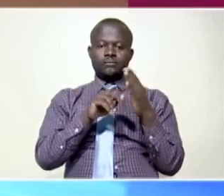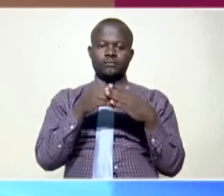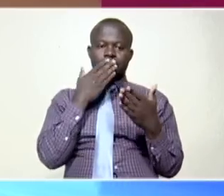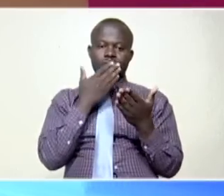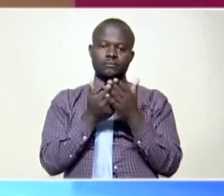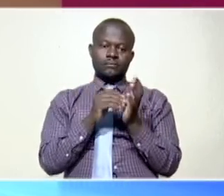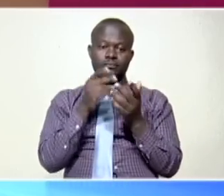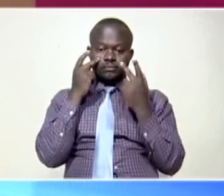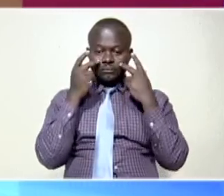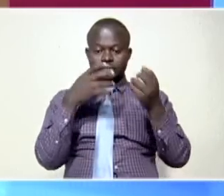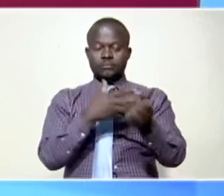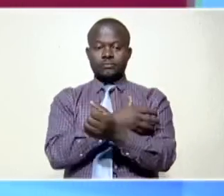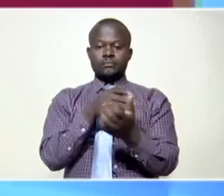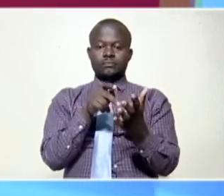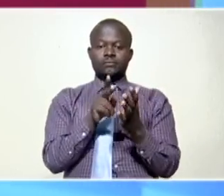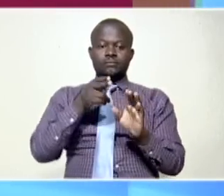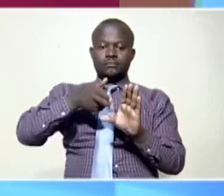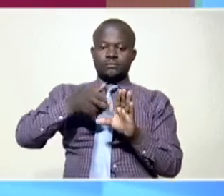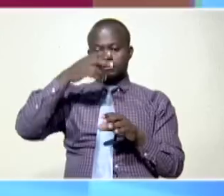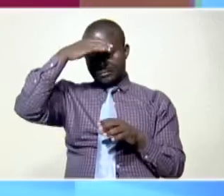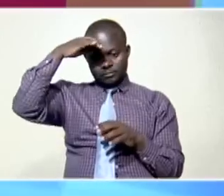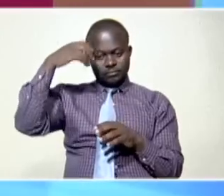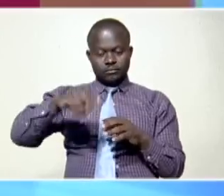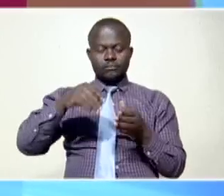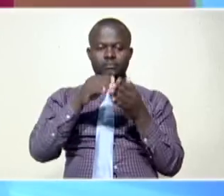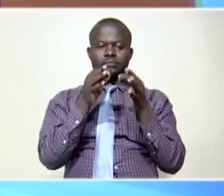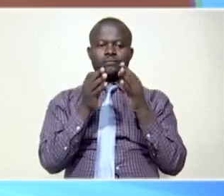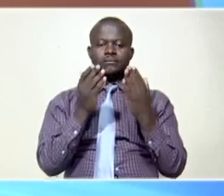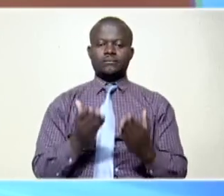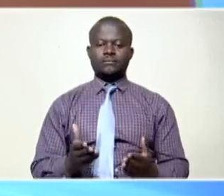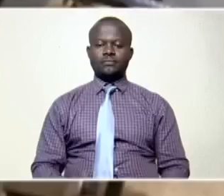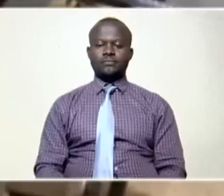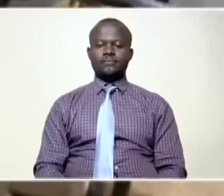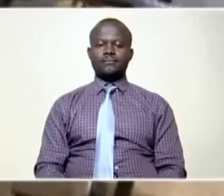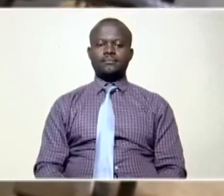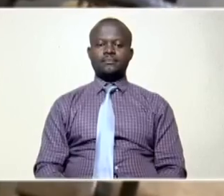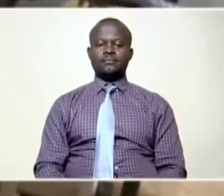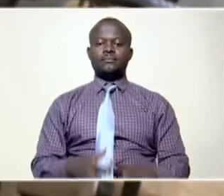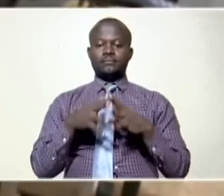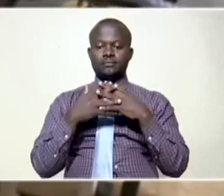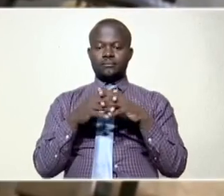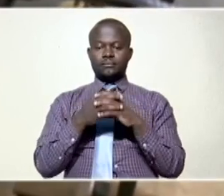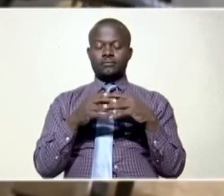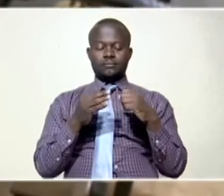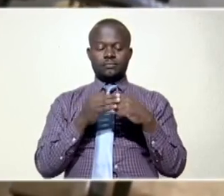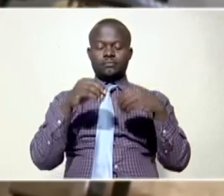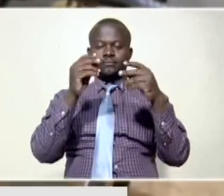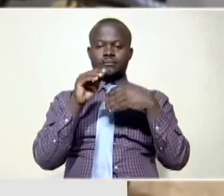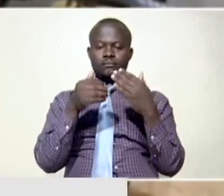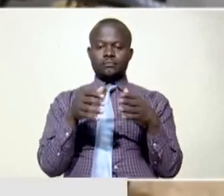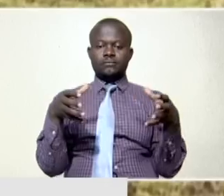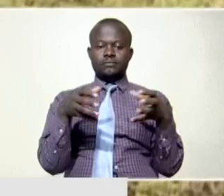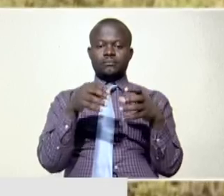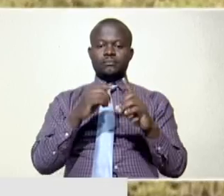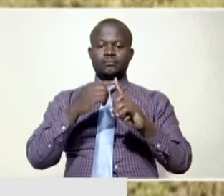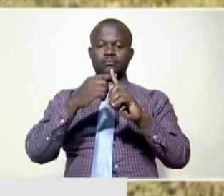no kubona amikoro yo kugura mazutu nabyo ngo birabagora. Inkuru irambuye na Afrodis Muhire. Ni imashini umunani zari zahawe abaturage bibumbiye mu